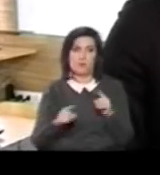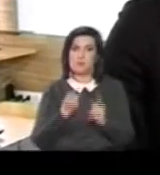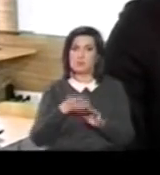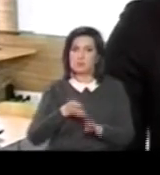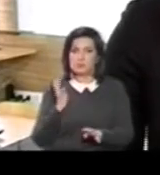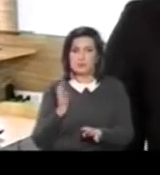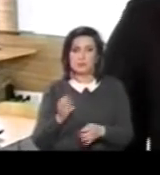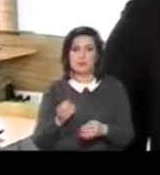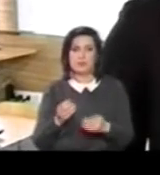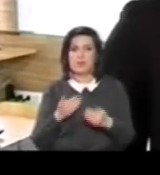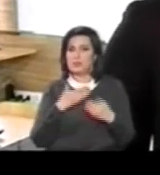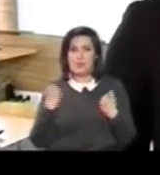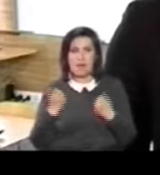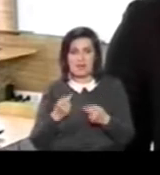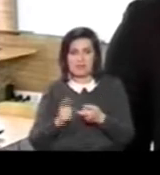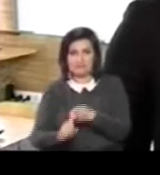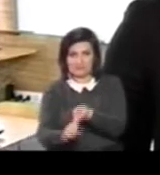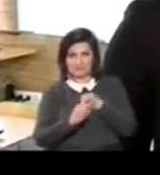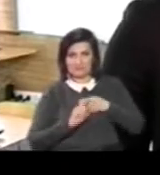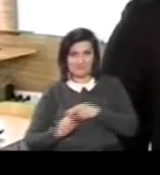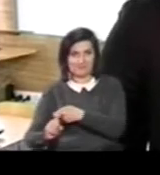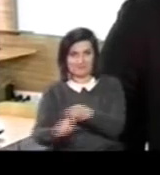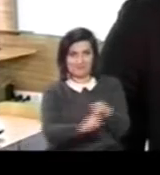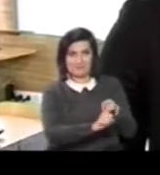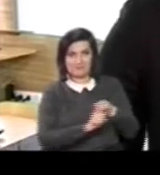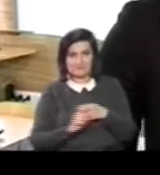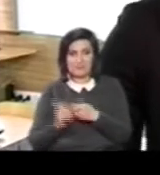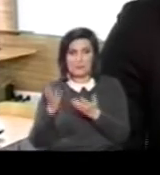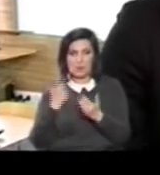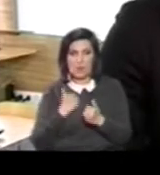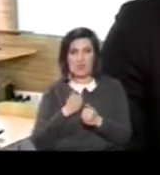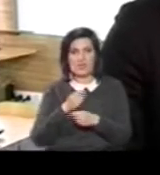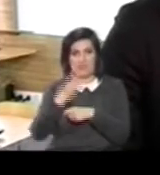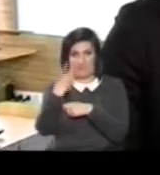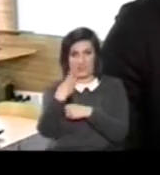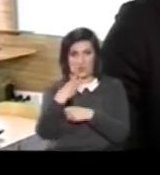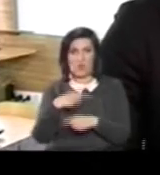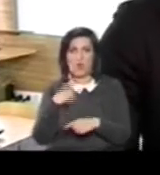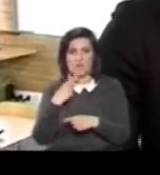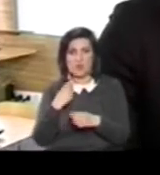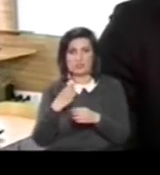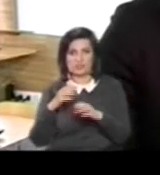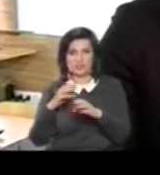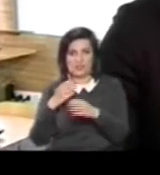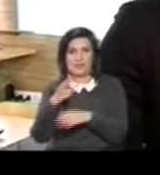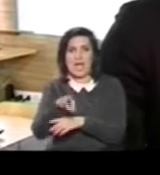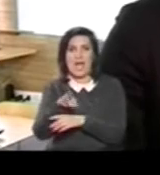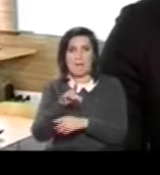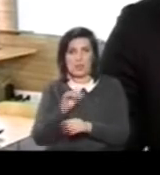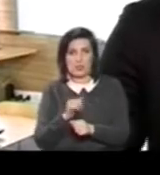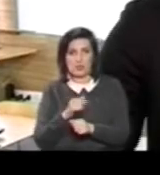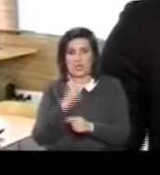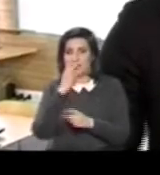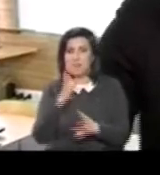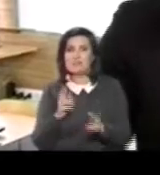першу чергу немає зворотнього зв'язку, оскільки коли ти пишеш відеоурок, ти говориш на камеру. Ти не